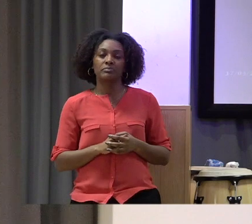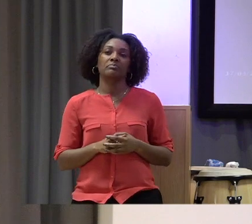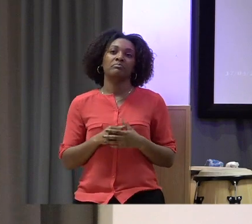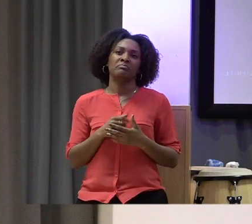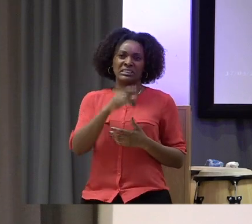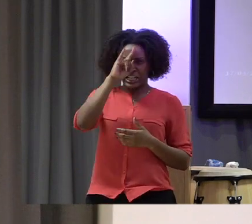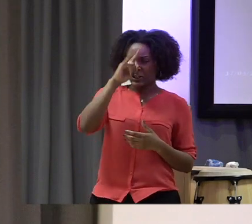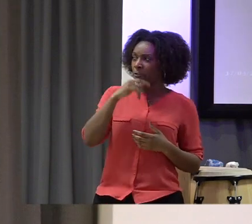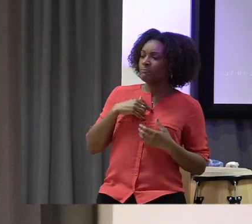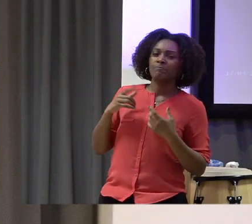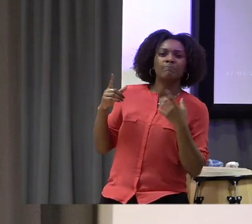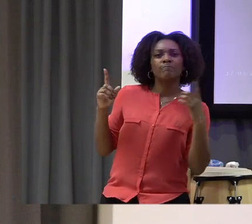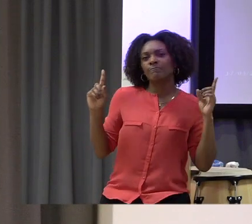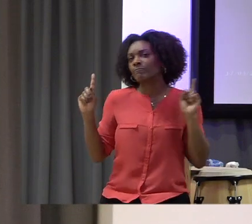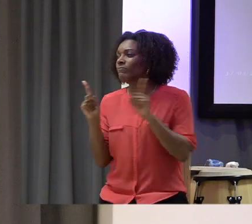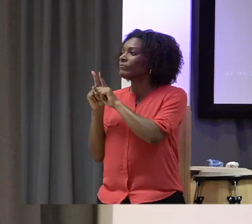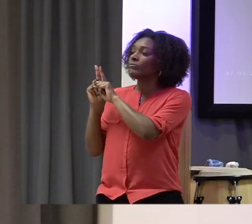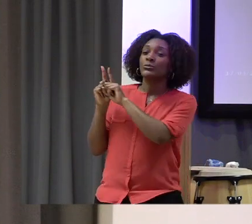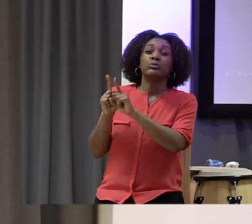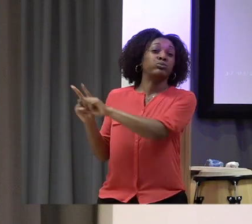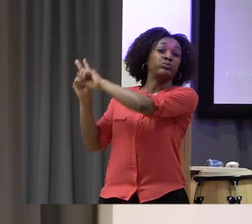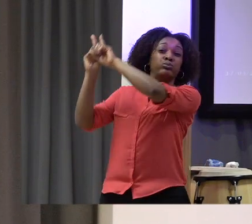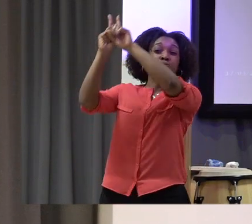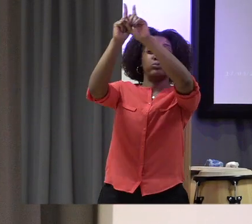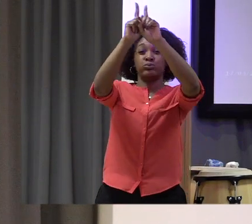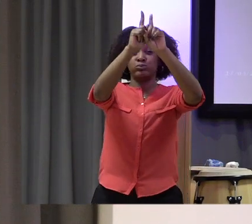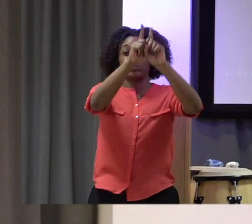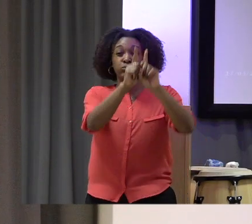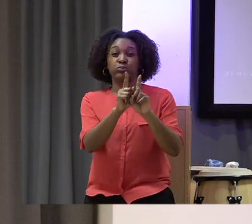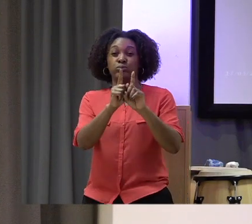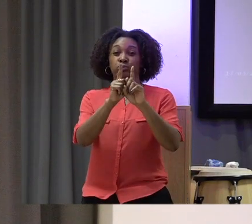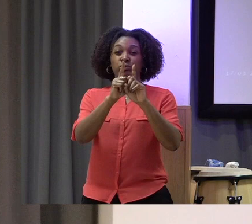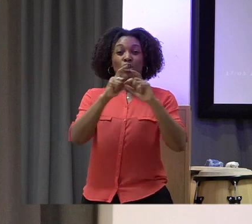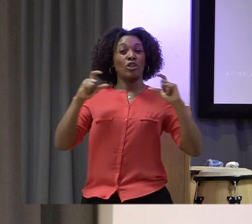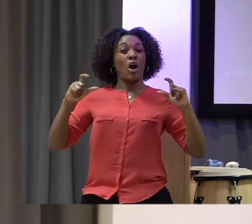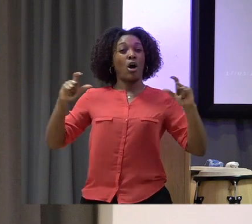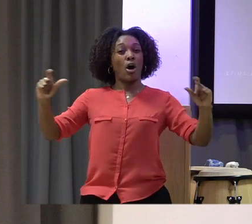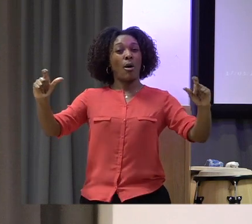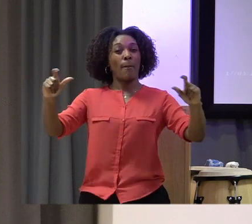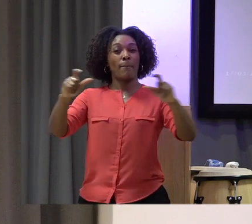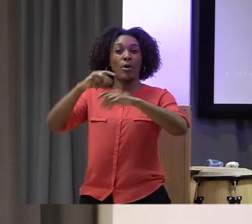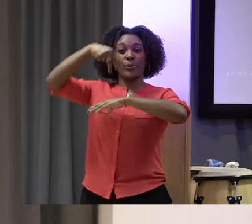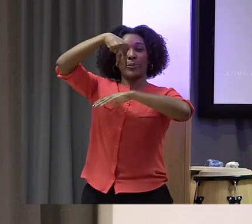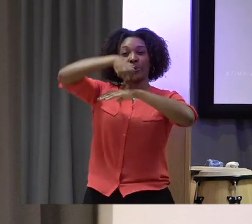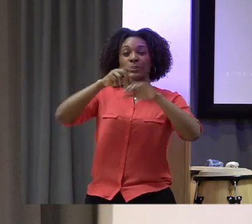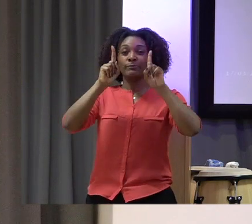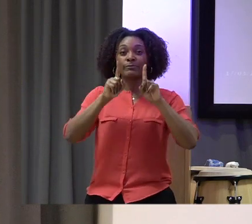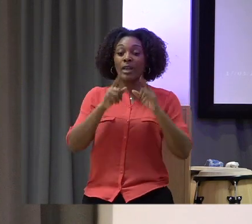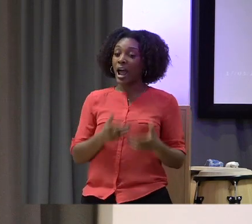Le diable le transporta dans la ville sainte, le plaça sur le haut du temple et lui dit, « Si tu es fils de